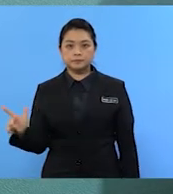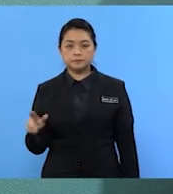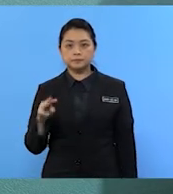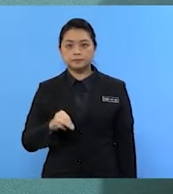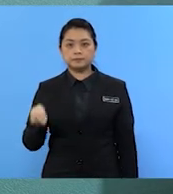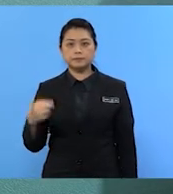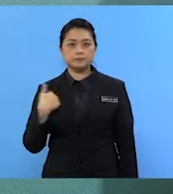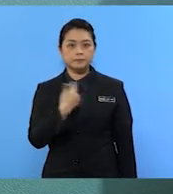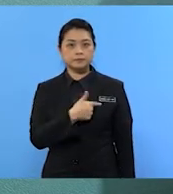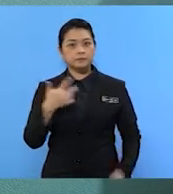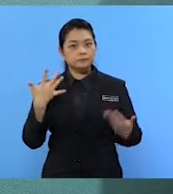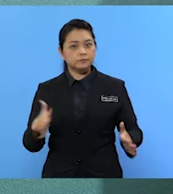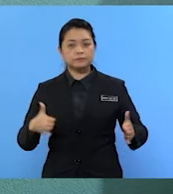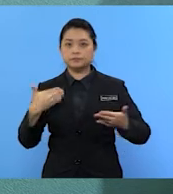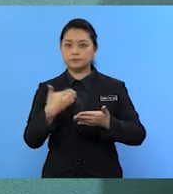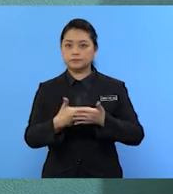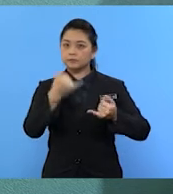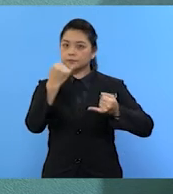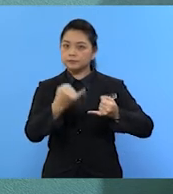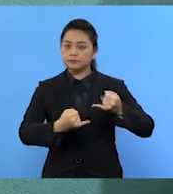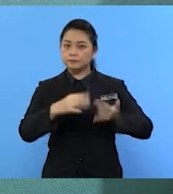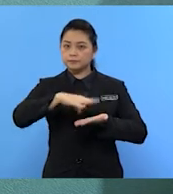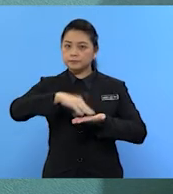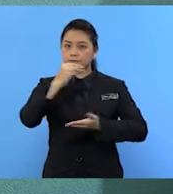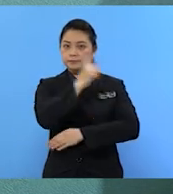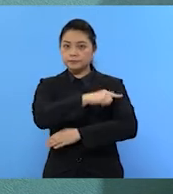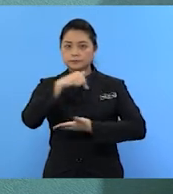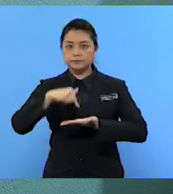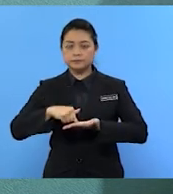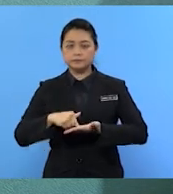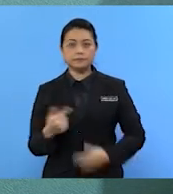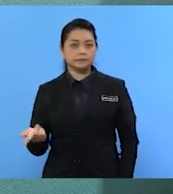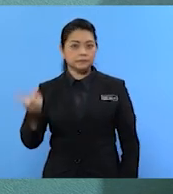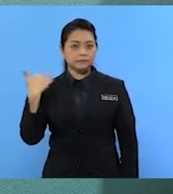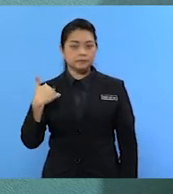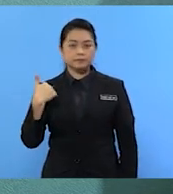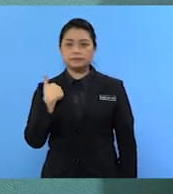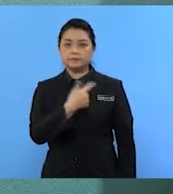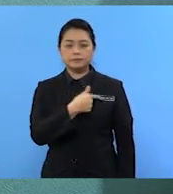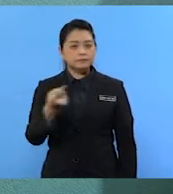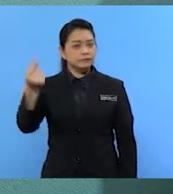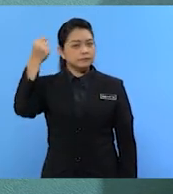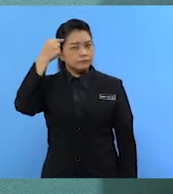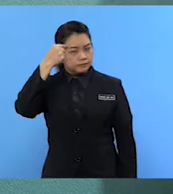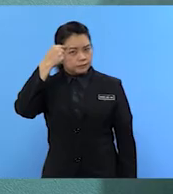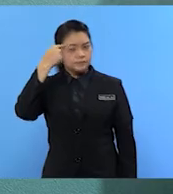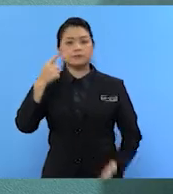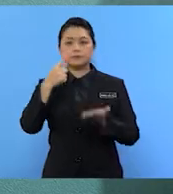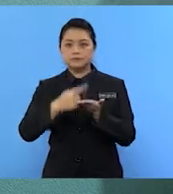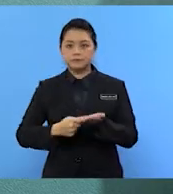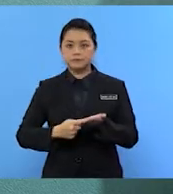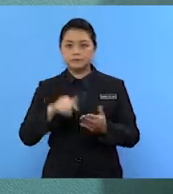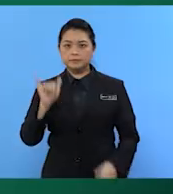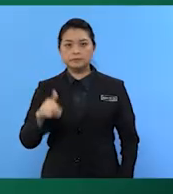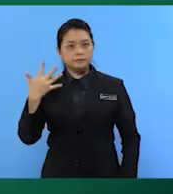kita sudah berada di penghujung pembelajaran hari ini. Mari kita imbas kembali apa yang